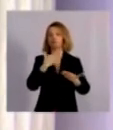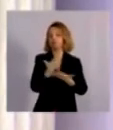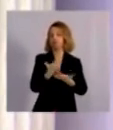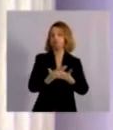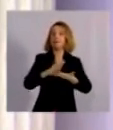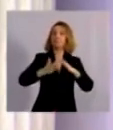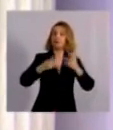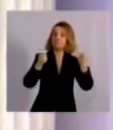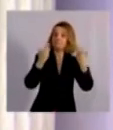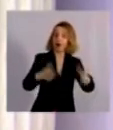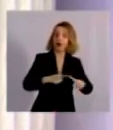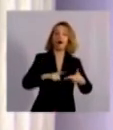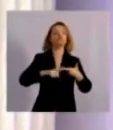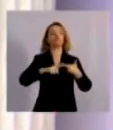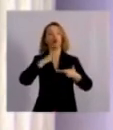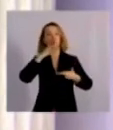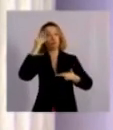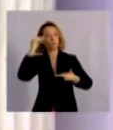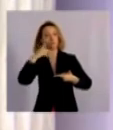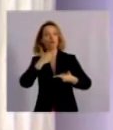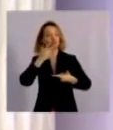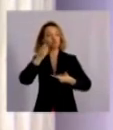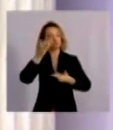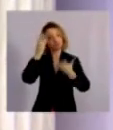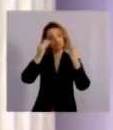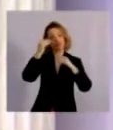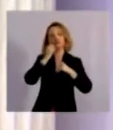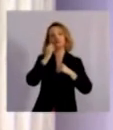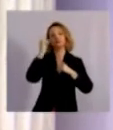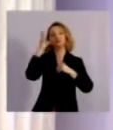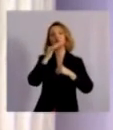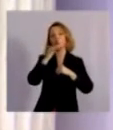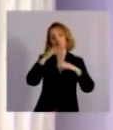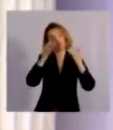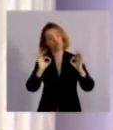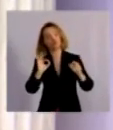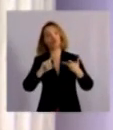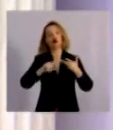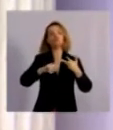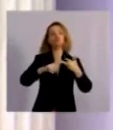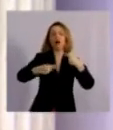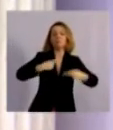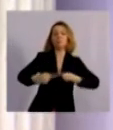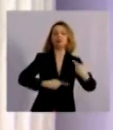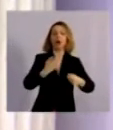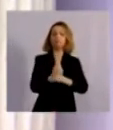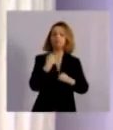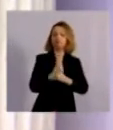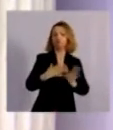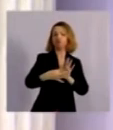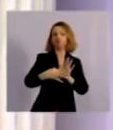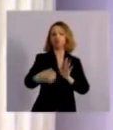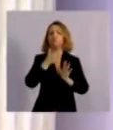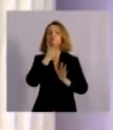άσκηση, επικοινωνιακή ικανότητα, ανοιχτούς ορίζοντες, με πλεονεκτήματα τα οποία για όσους